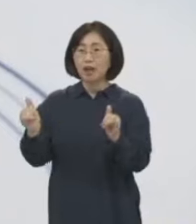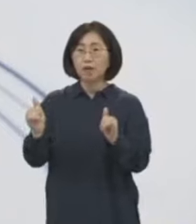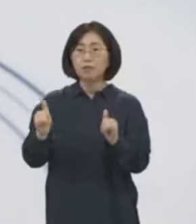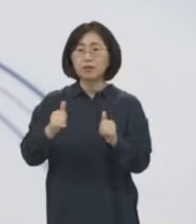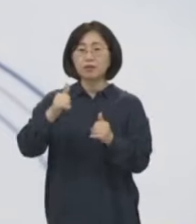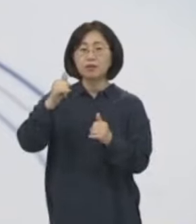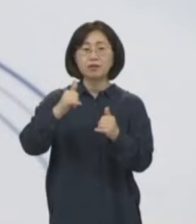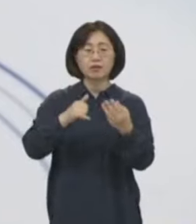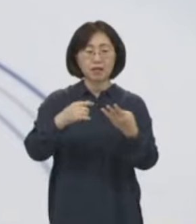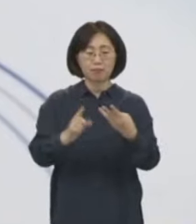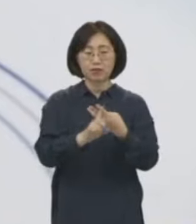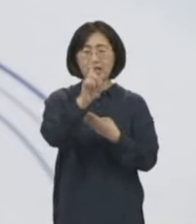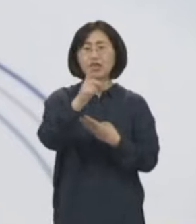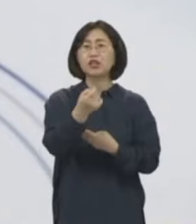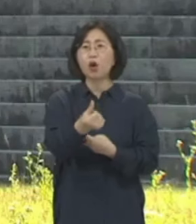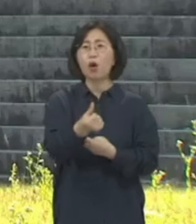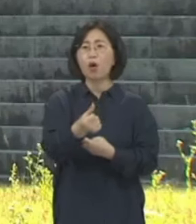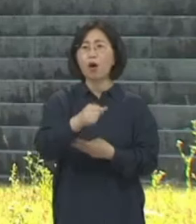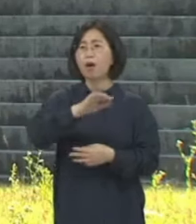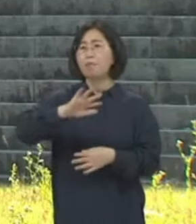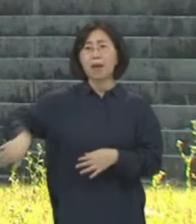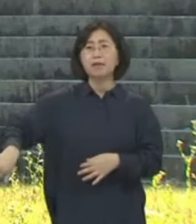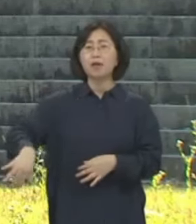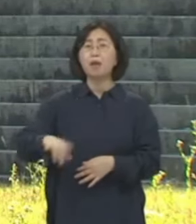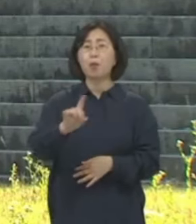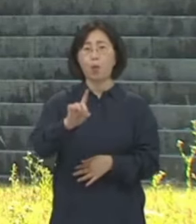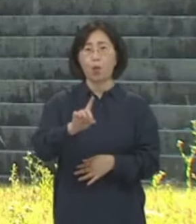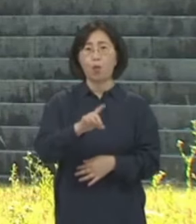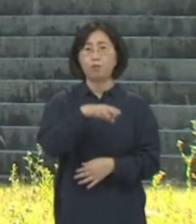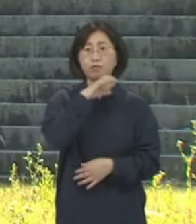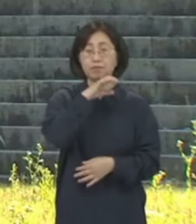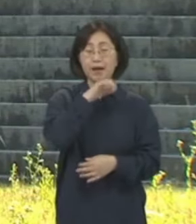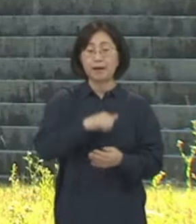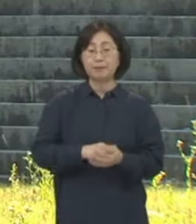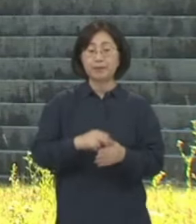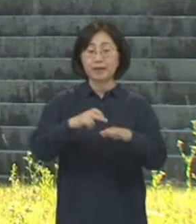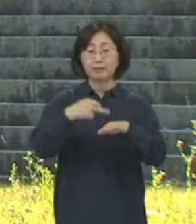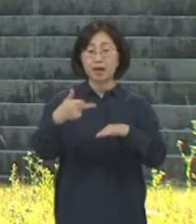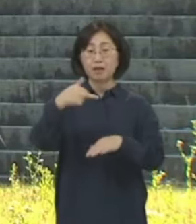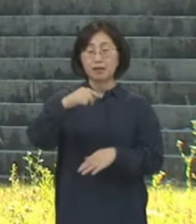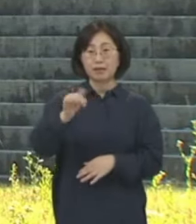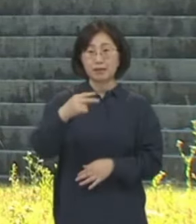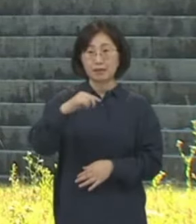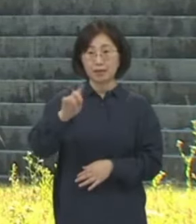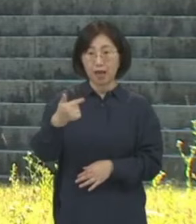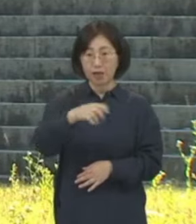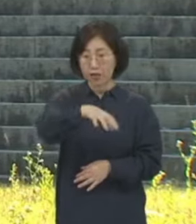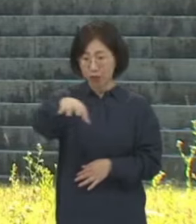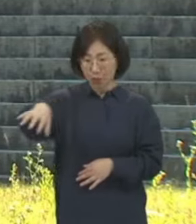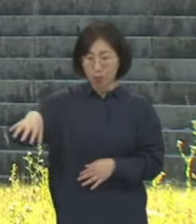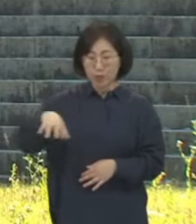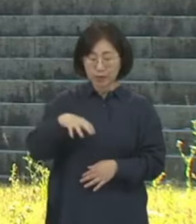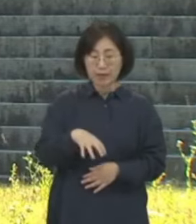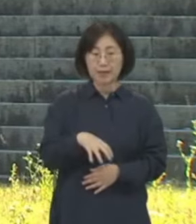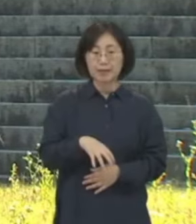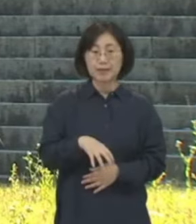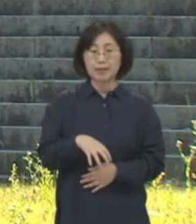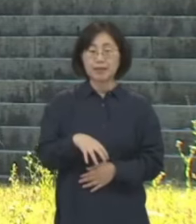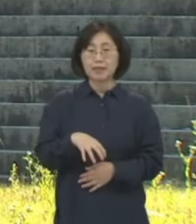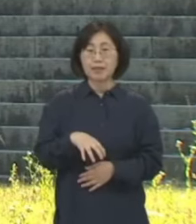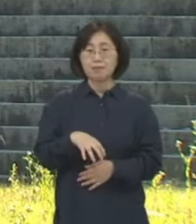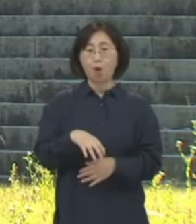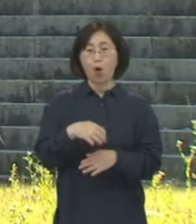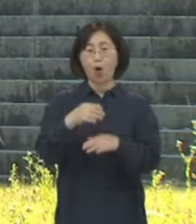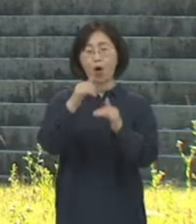상태였다고 주장합니다 송전 설로 경유 예정 지역인 금산군 진산면 일원은 이곳 이치대첩